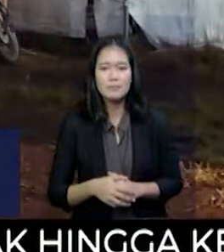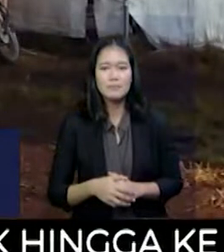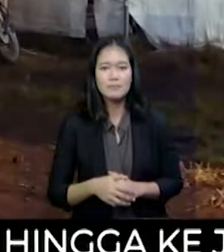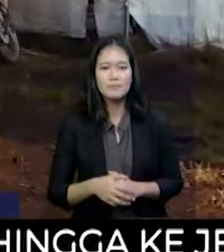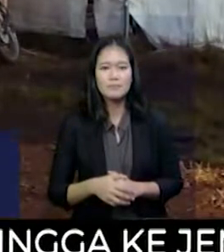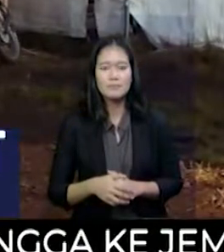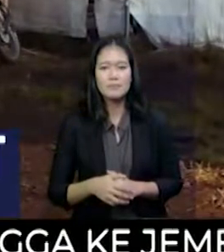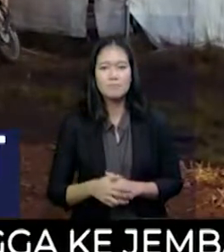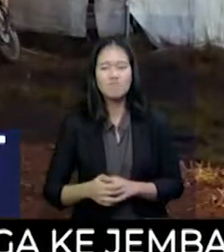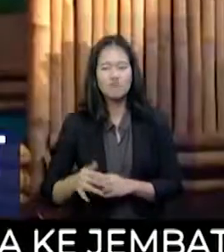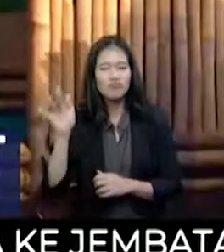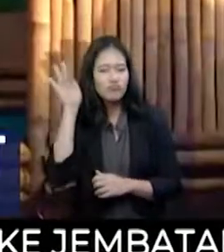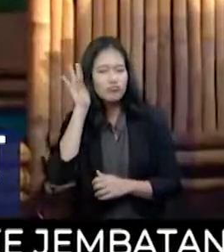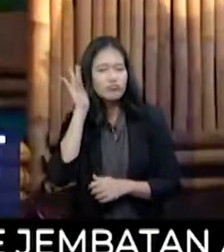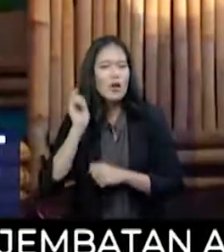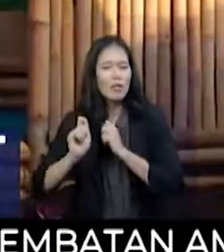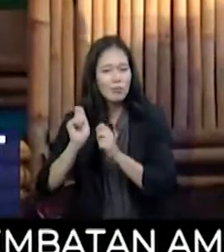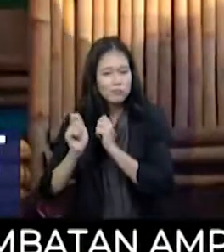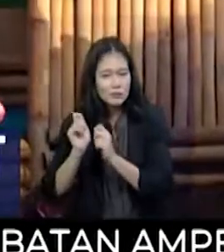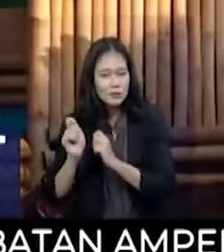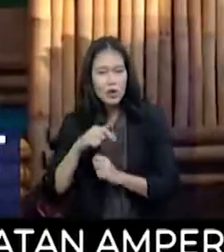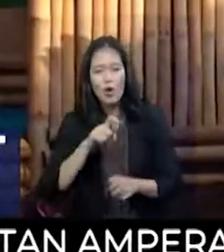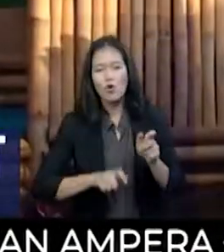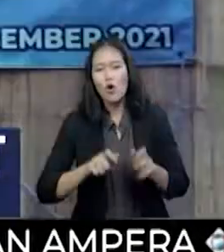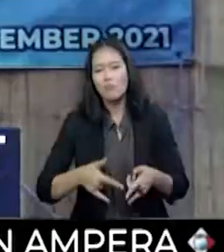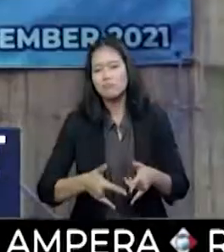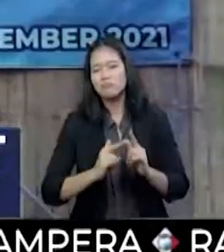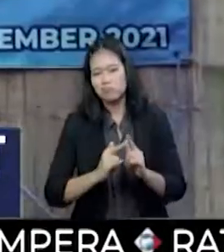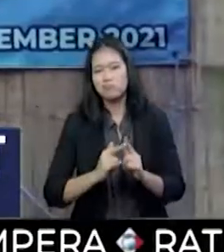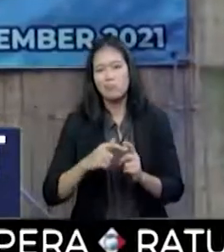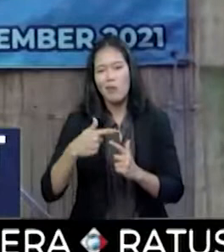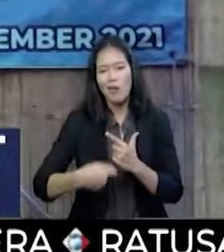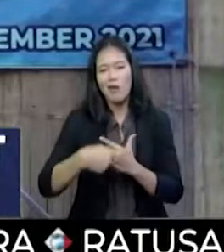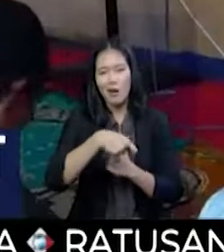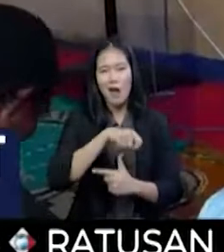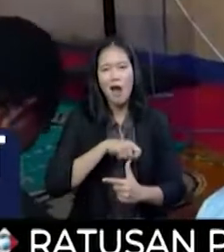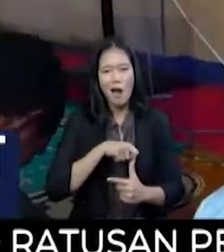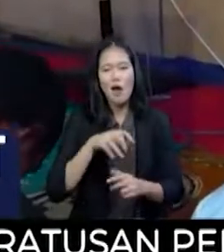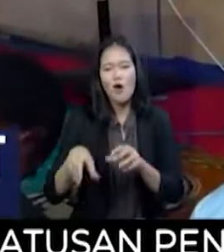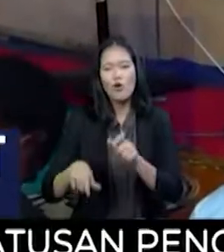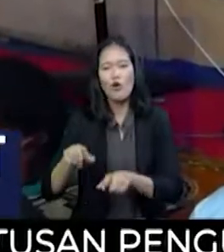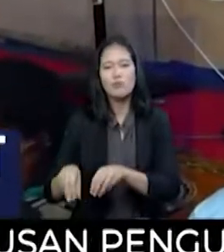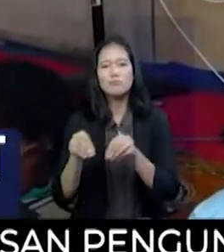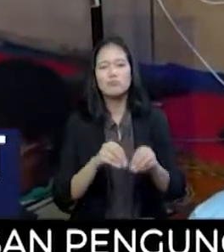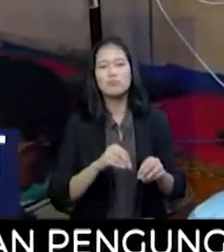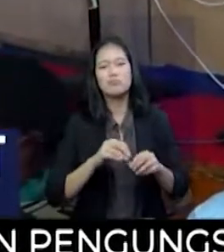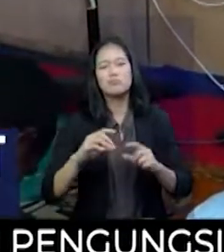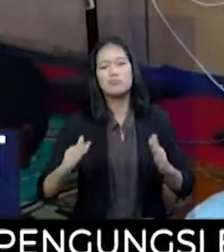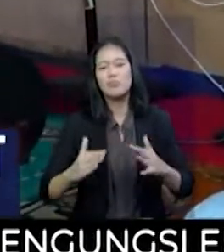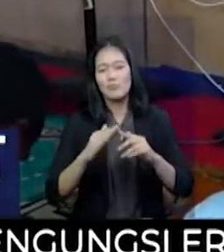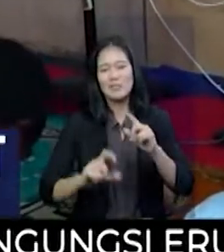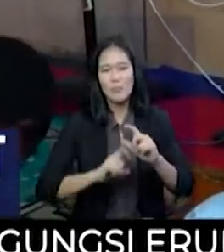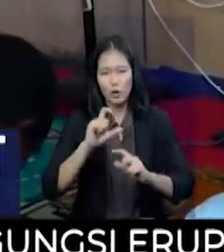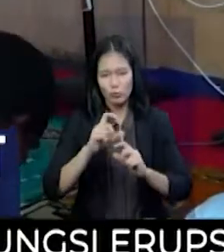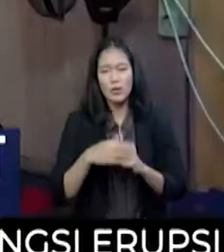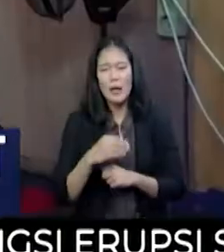Gema takbir berkumandang di pengungsian terpusat pengungsi Semeru di lapangan Desa Penanggal, Kecamatan Candipuro, Lumajang. Sejak Senin